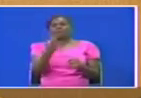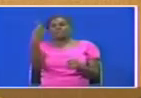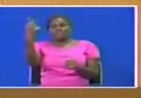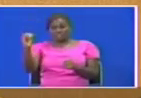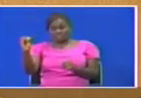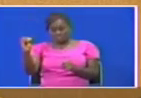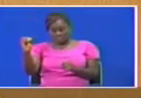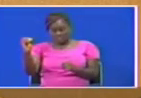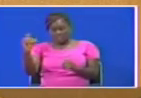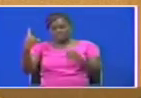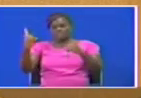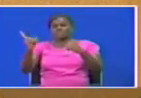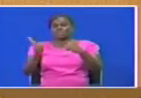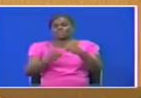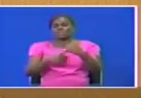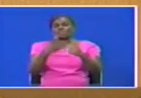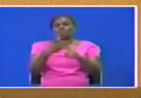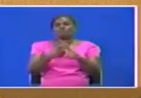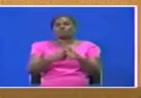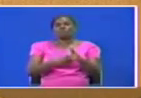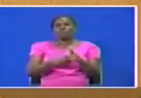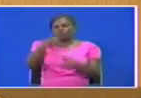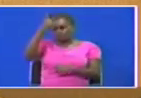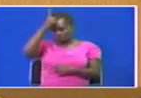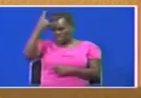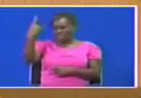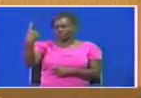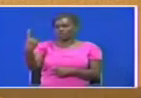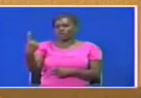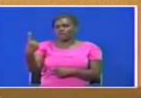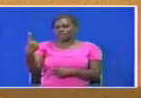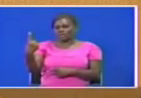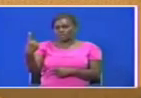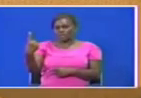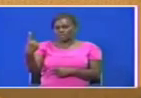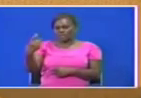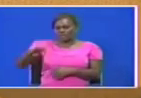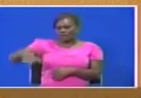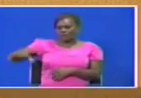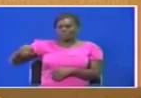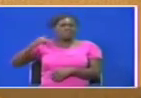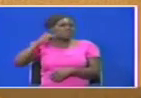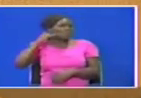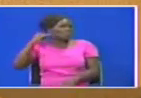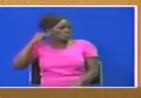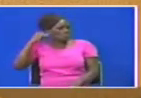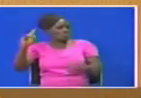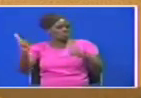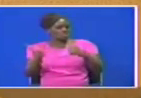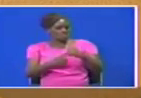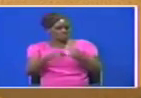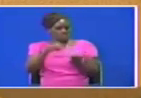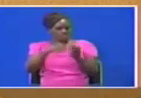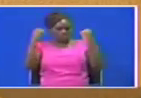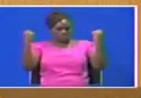30, 6 wanatoka katika kijiji kimoja ikiwa ni cha Keringet katika kaunti ya Nakuru. 6 hao ni pamoja na